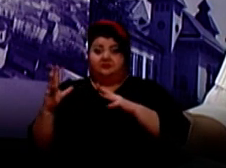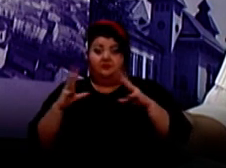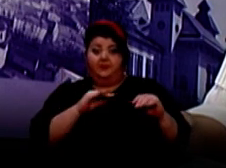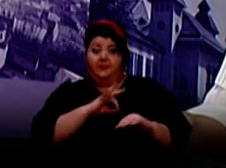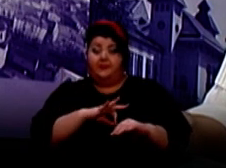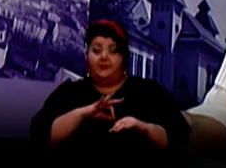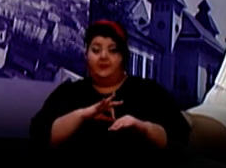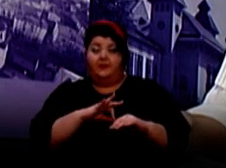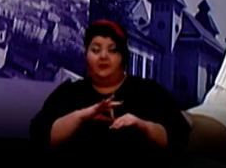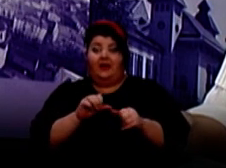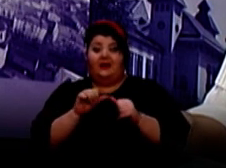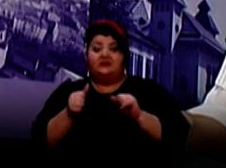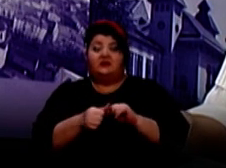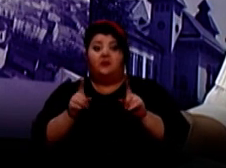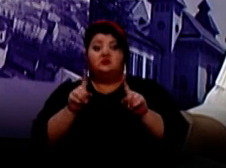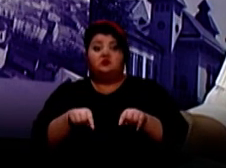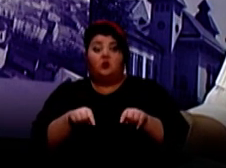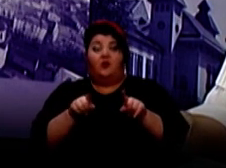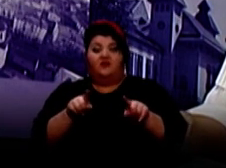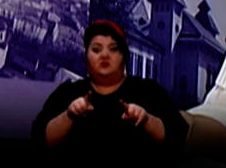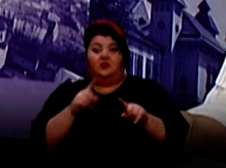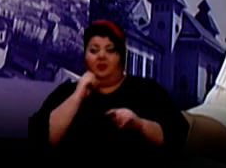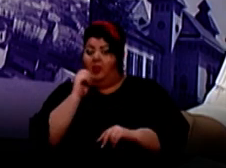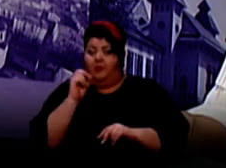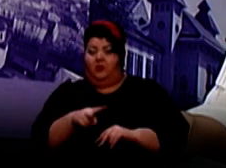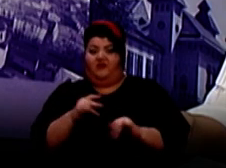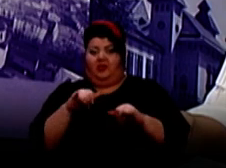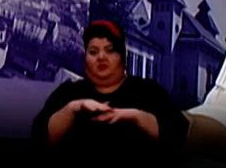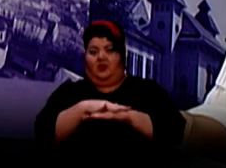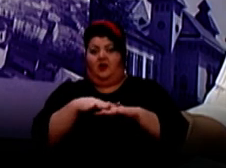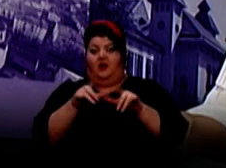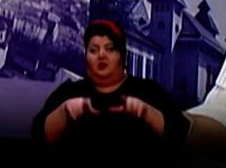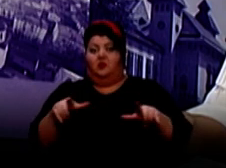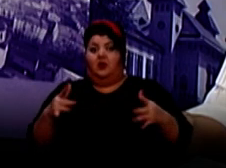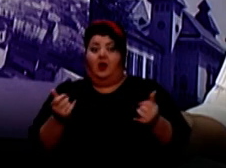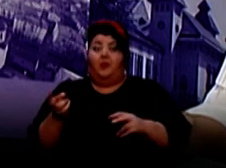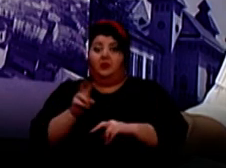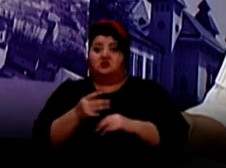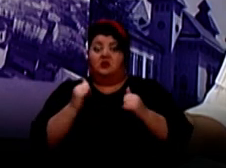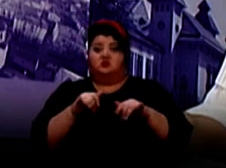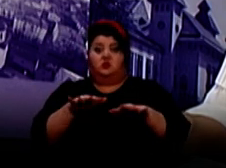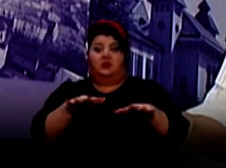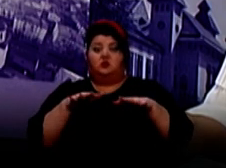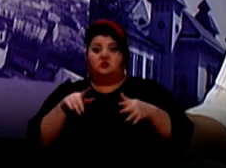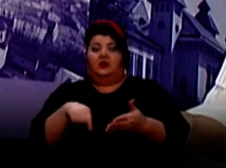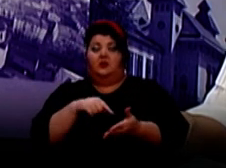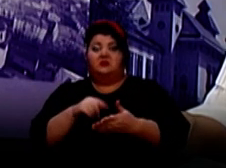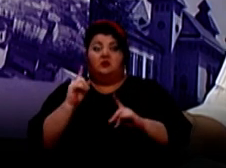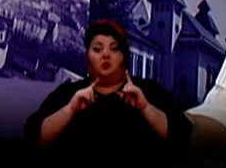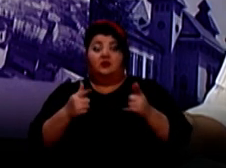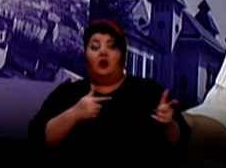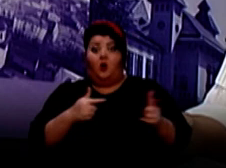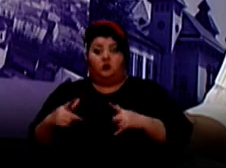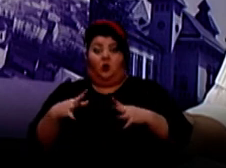вони абсолютно наплювали на громадськість, яка прийшла сьогодні до зали міської ради і готова була з